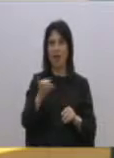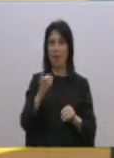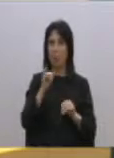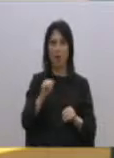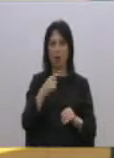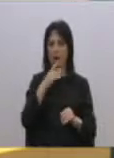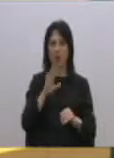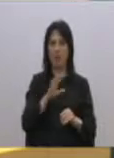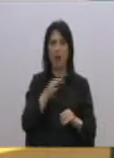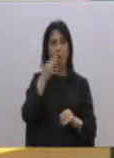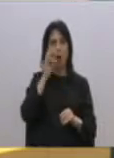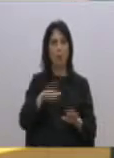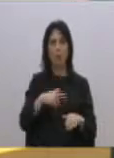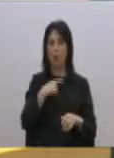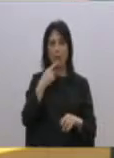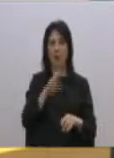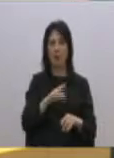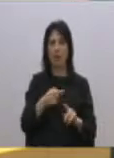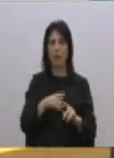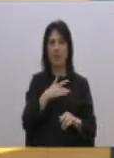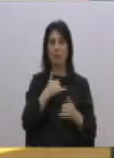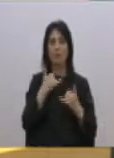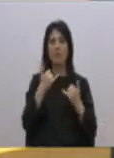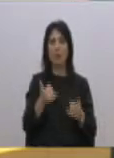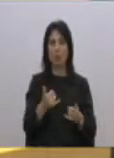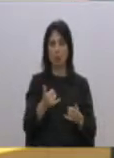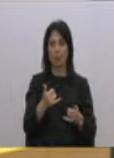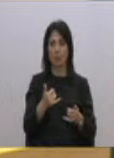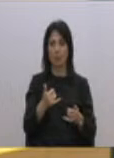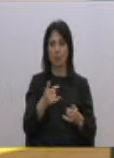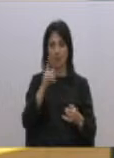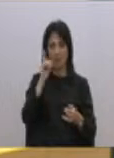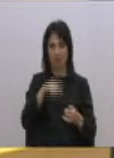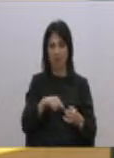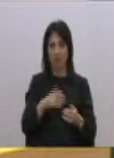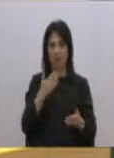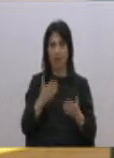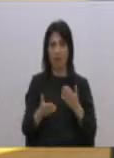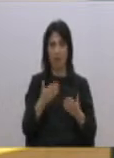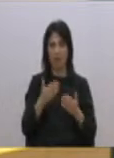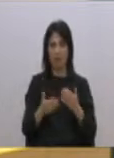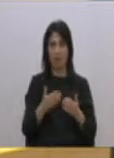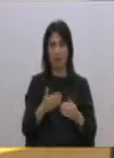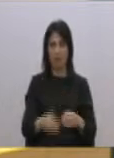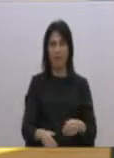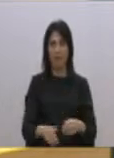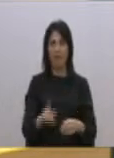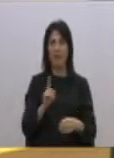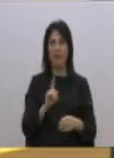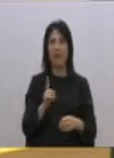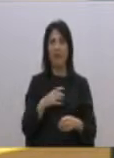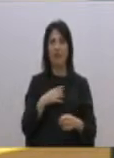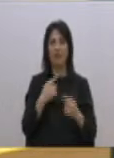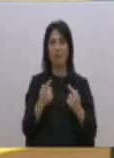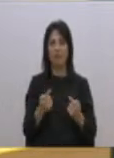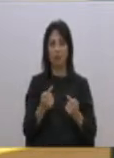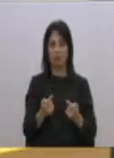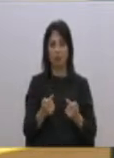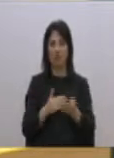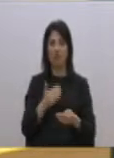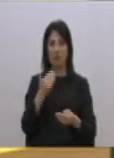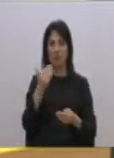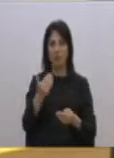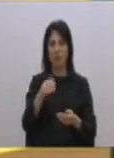არც არა კომპეტენტური, იმსახურებს იცოდეს ალბათ რა ნიშნალოვანი